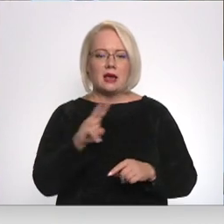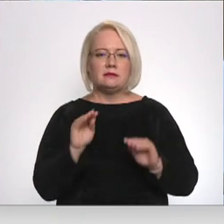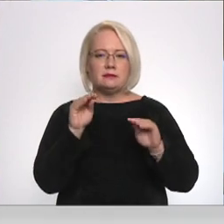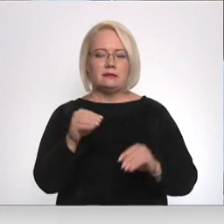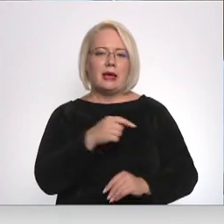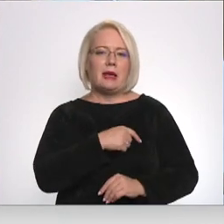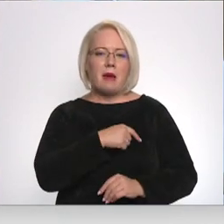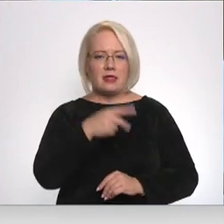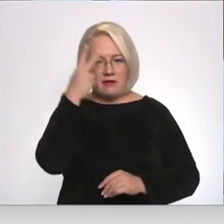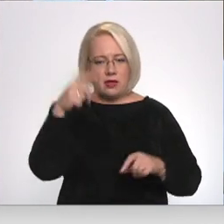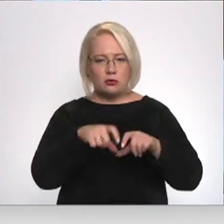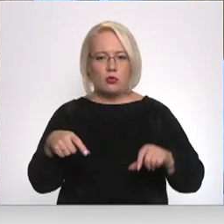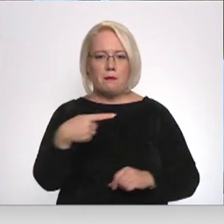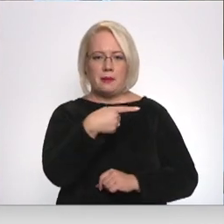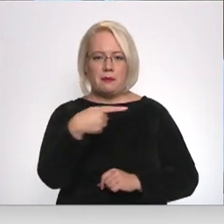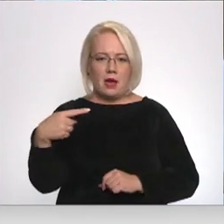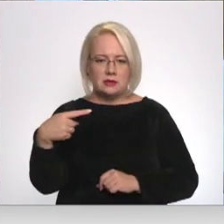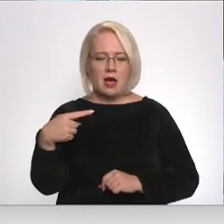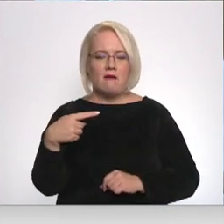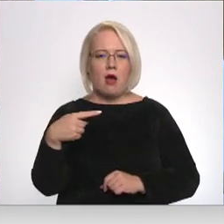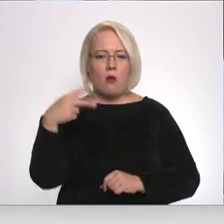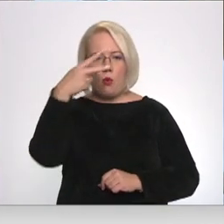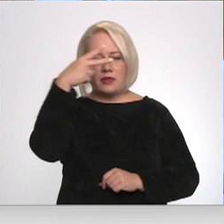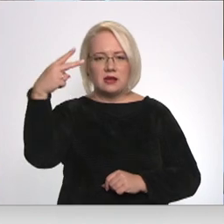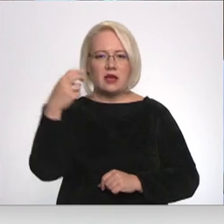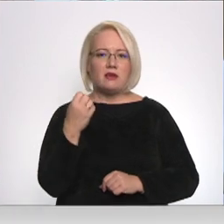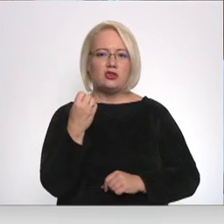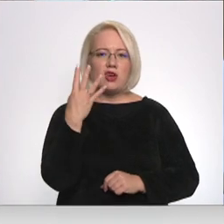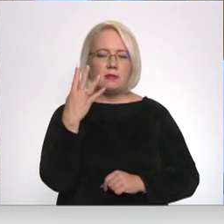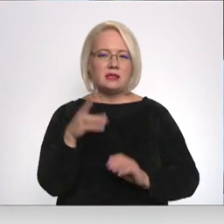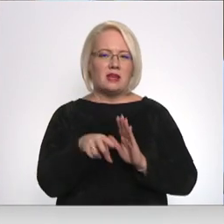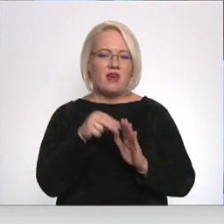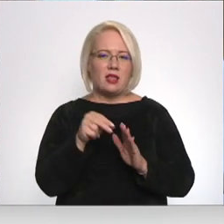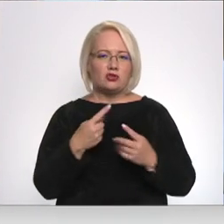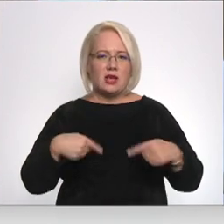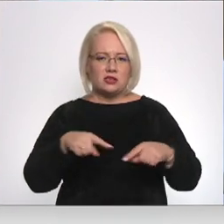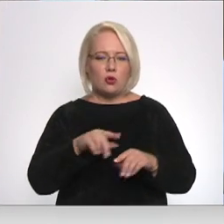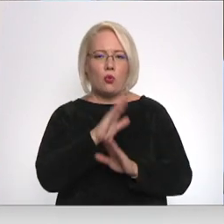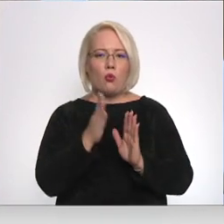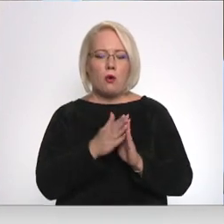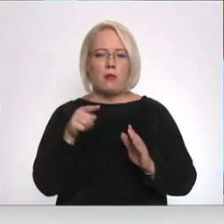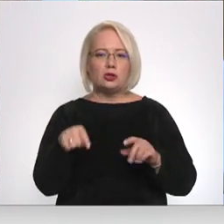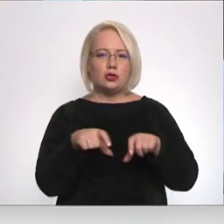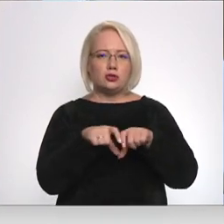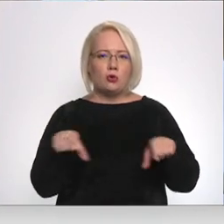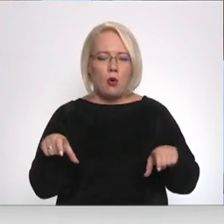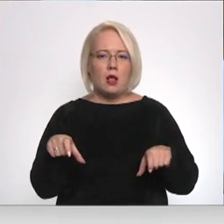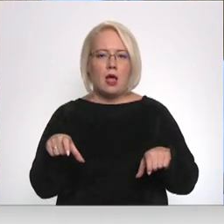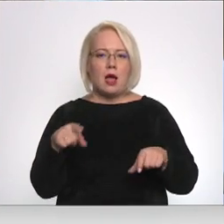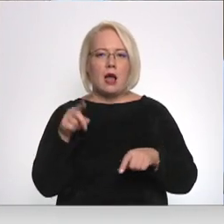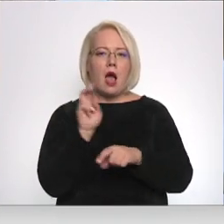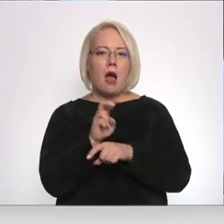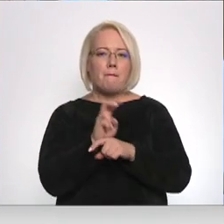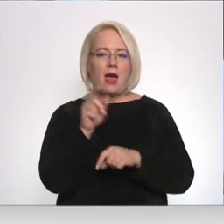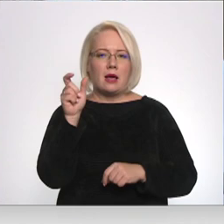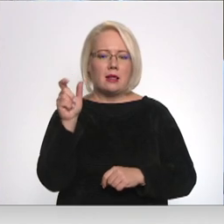Imantas vidusskolas pirmajā stāvā. Stāv augstāk ir 14. Vēlēšanu iecirknis, un kopumā šī skola ir tāds kā